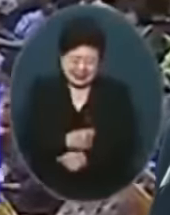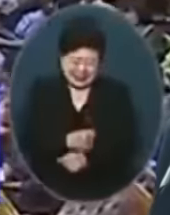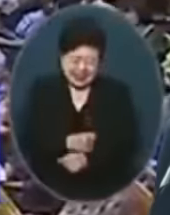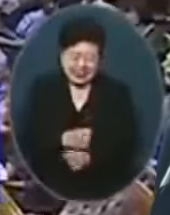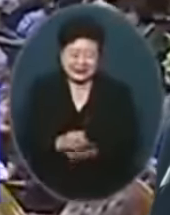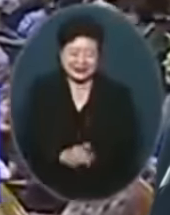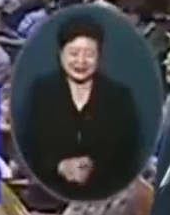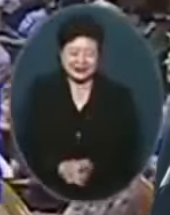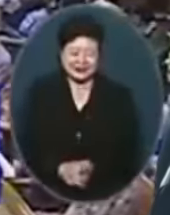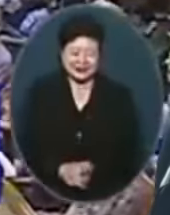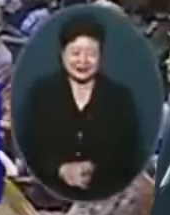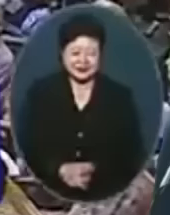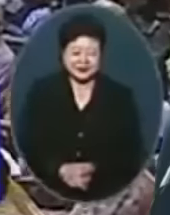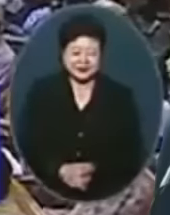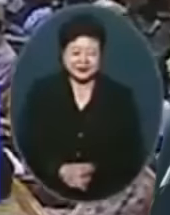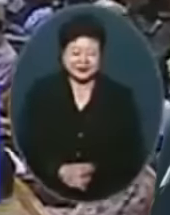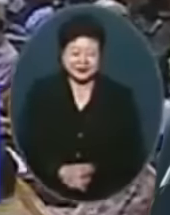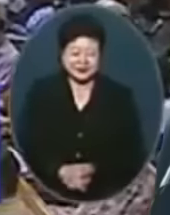통달한 것입니다.